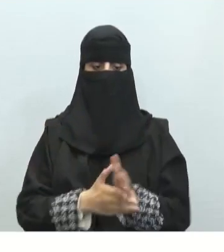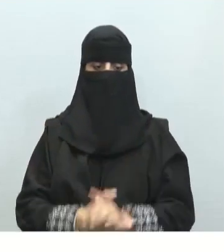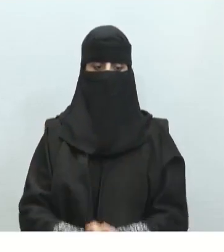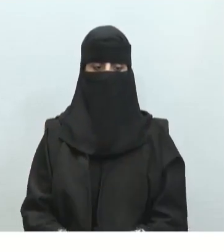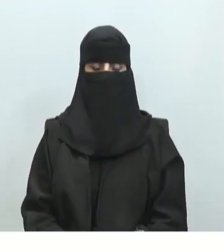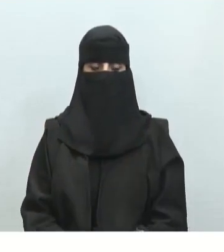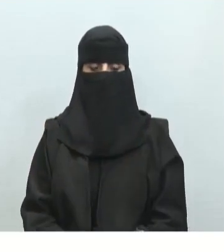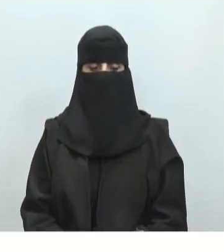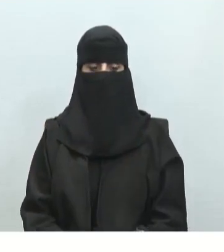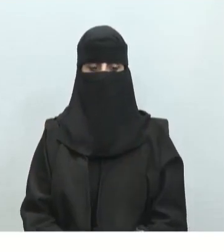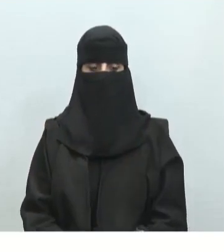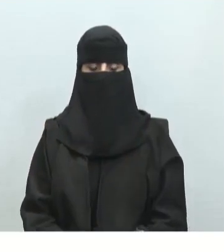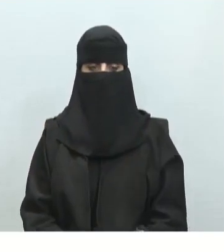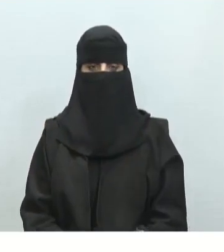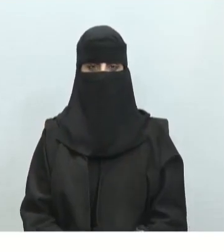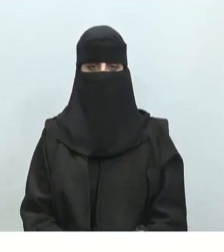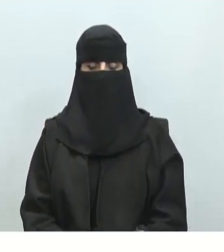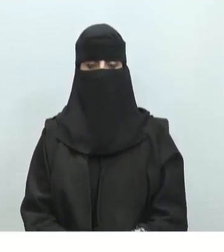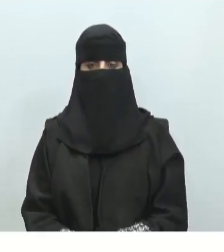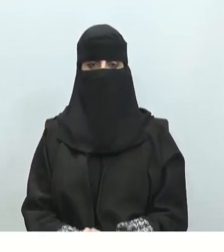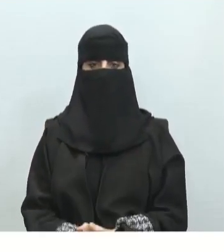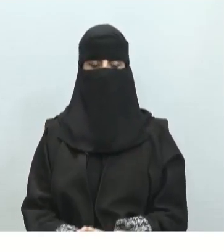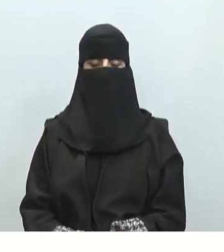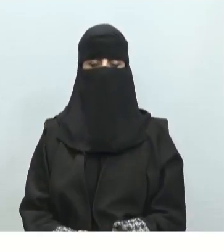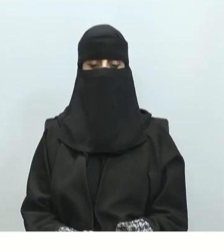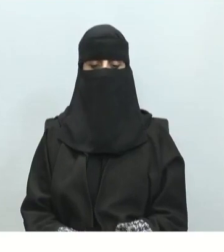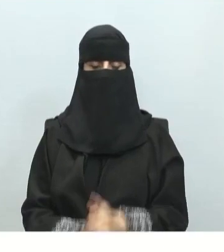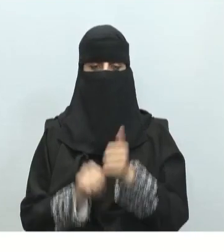التي تظهر على الحرف الاخير